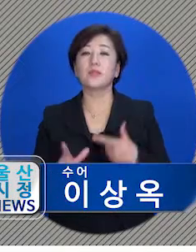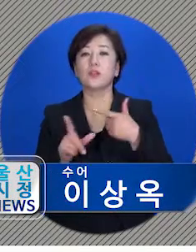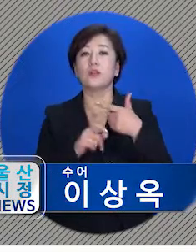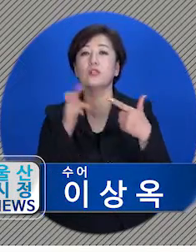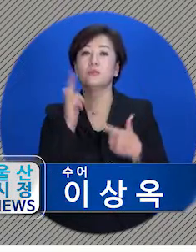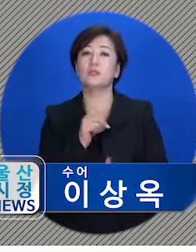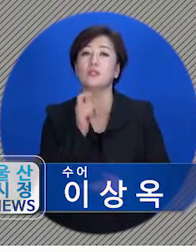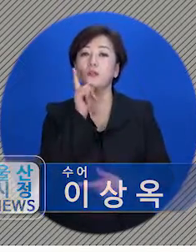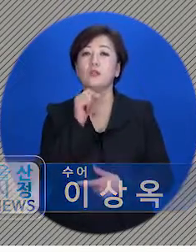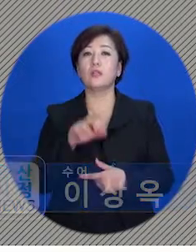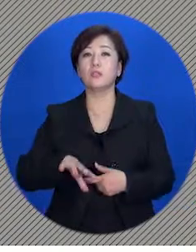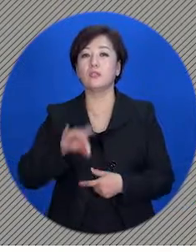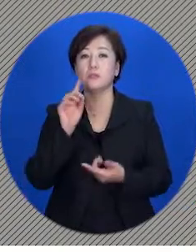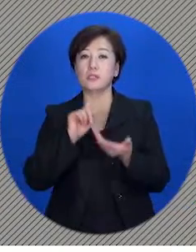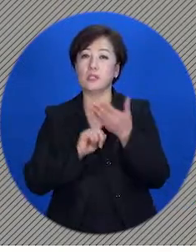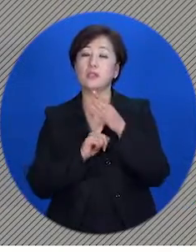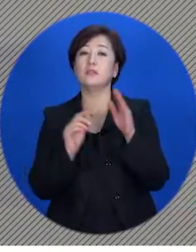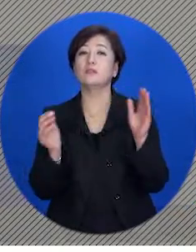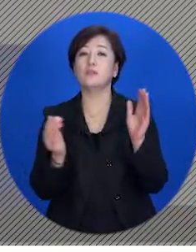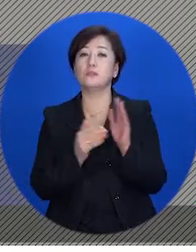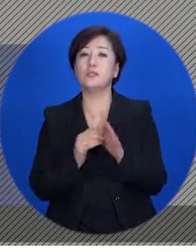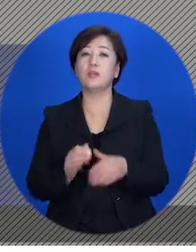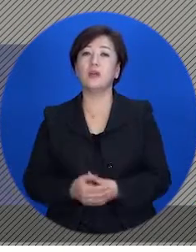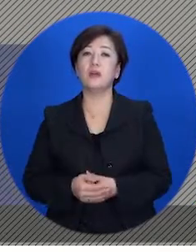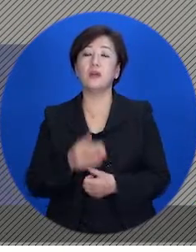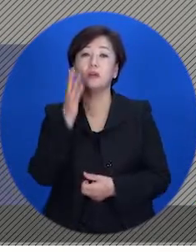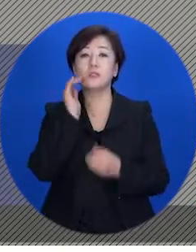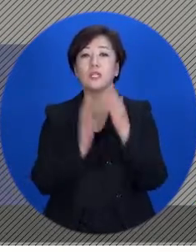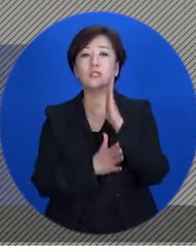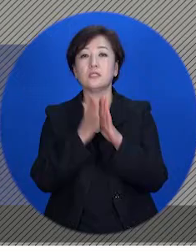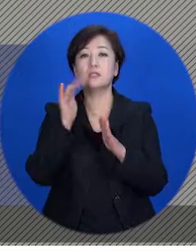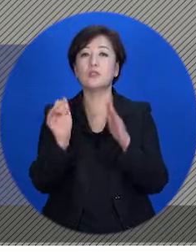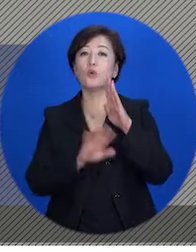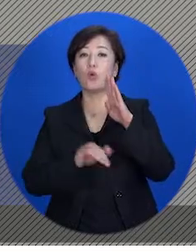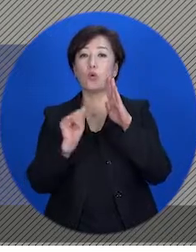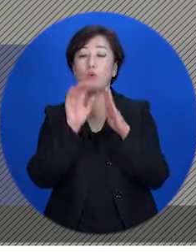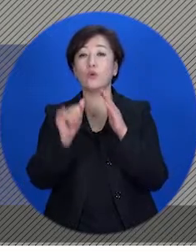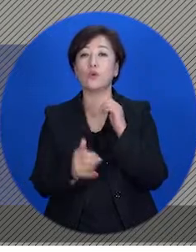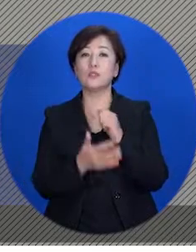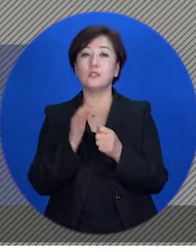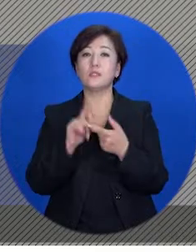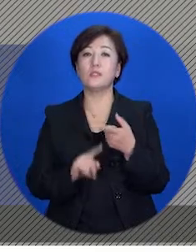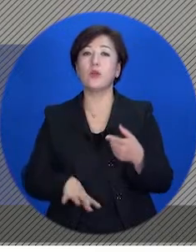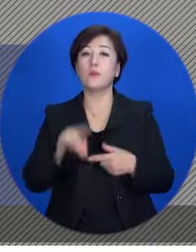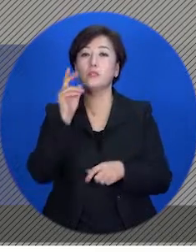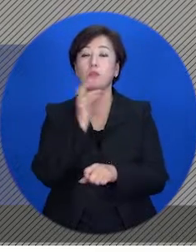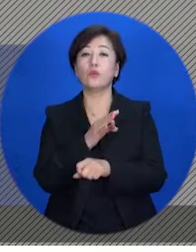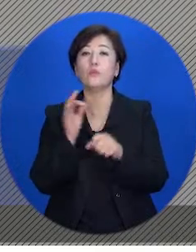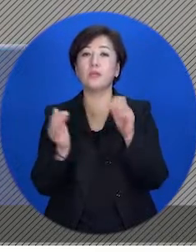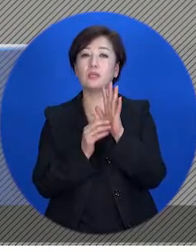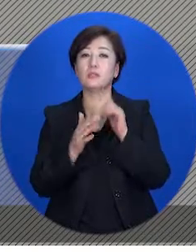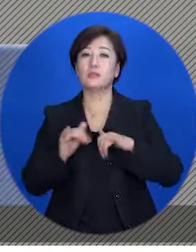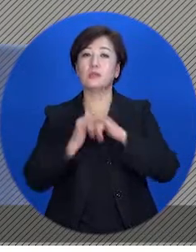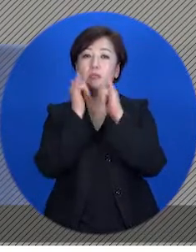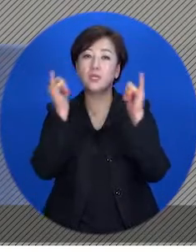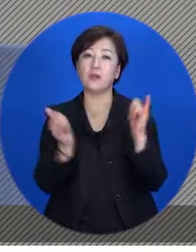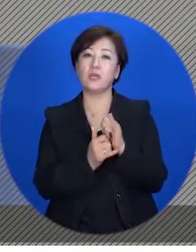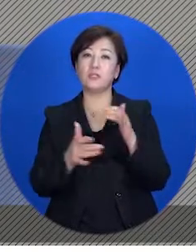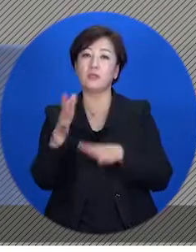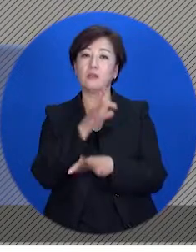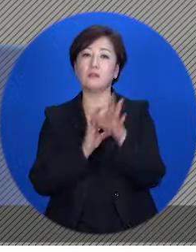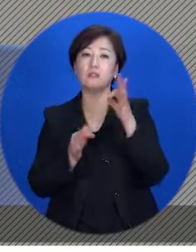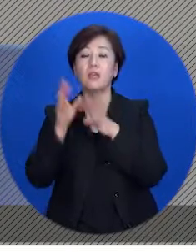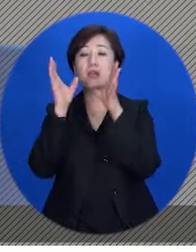6월 17일 월요일 첫 번째 뉴스입니다. 울산시는 공공기관 우선 구매 제도를 통해 사회적 경제